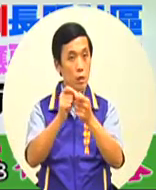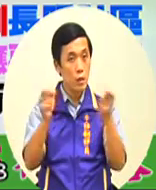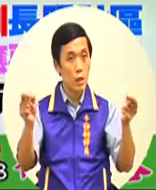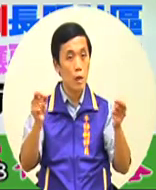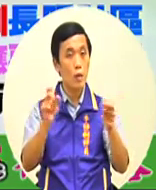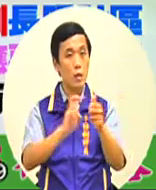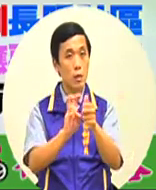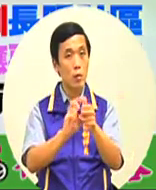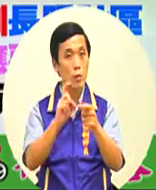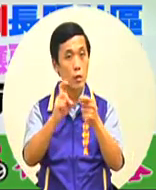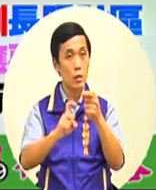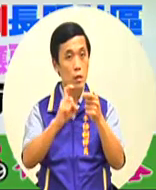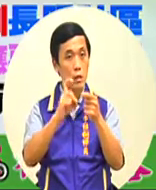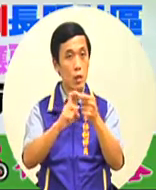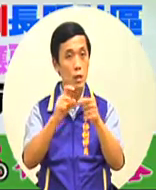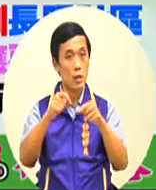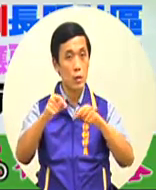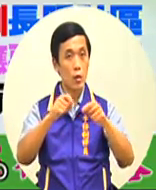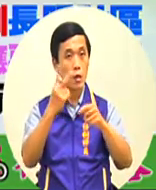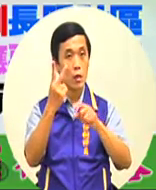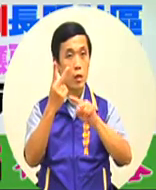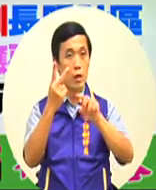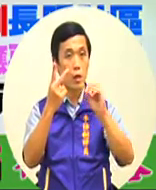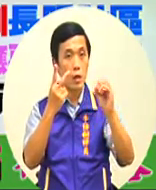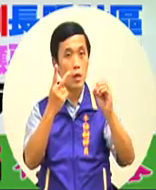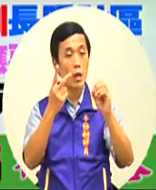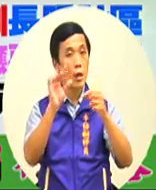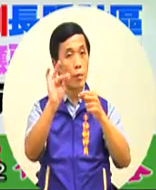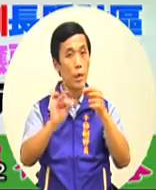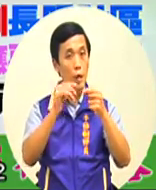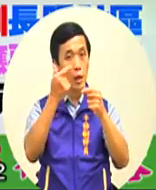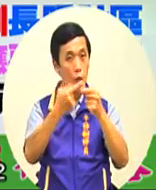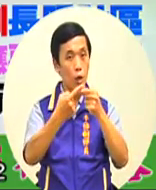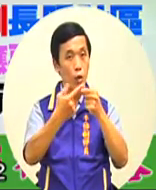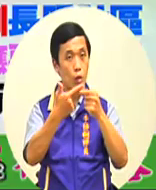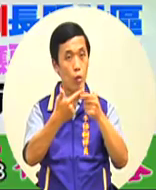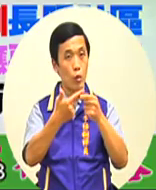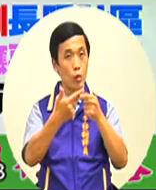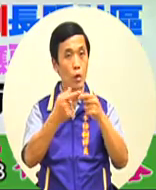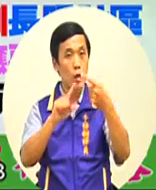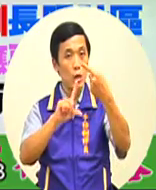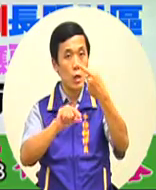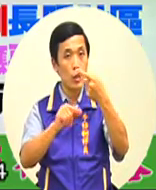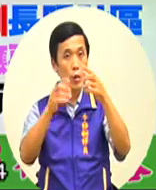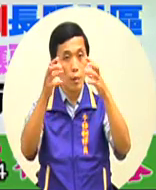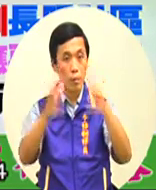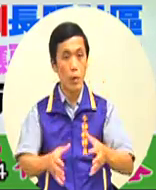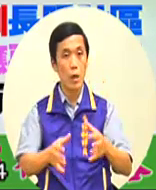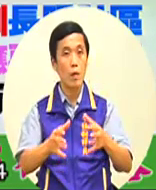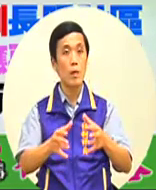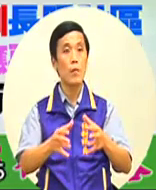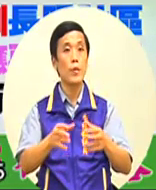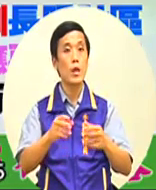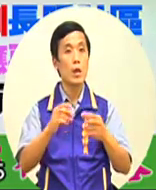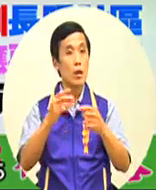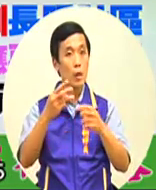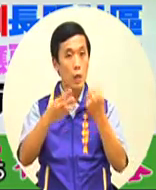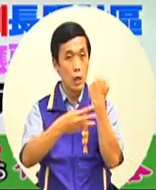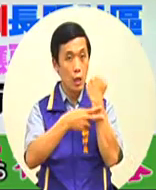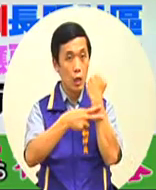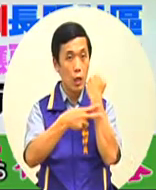2.0 将在于106年1月正式来实施。那它是需要说三个里至少要有一